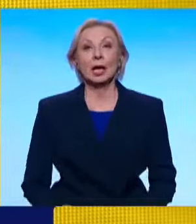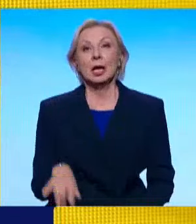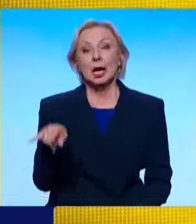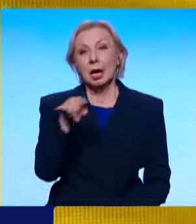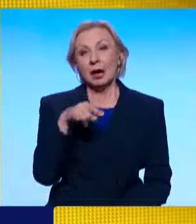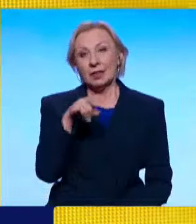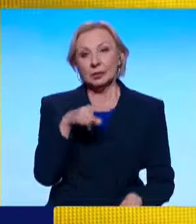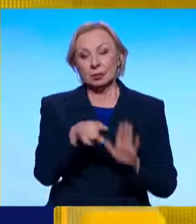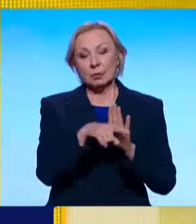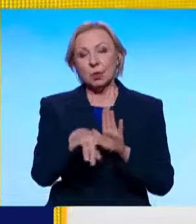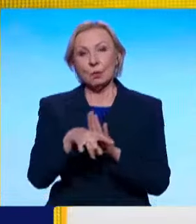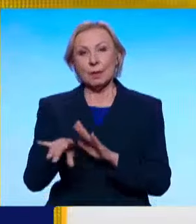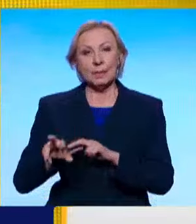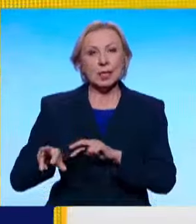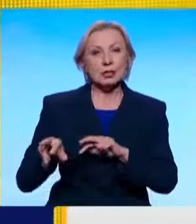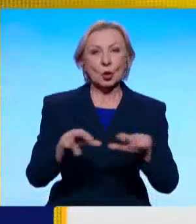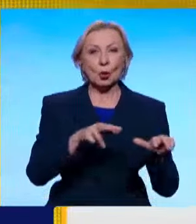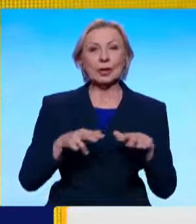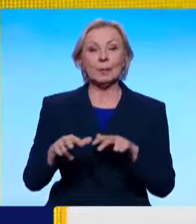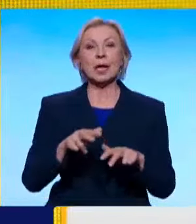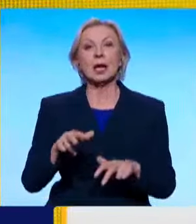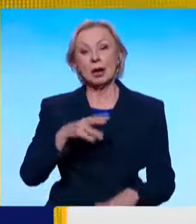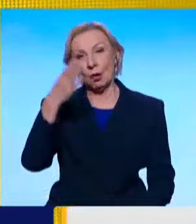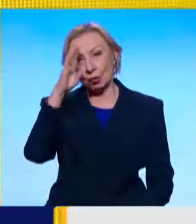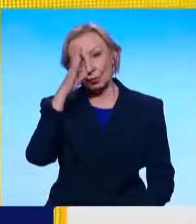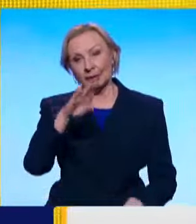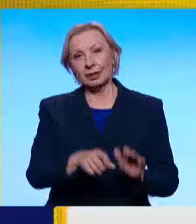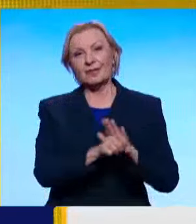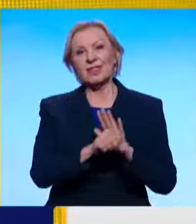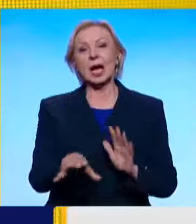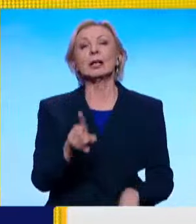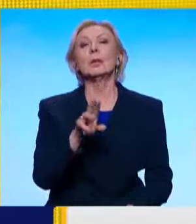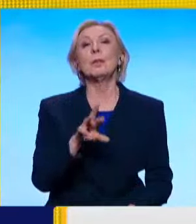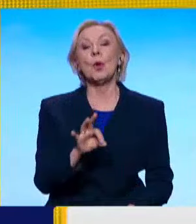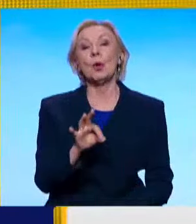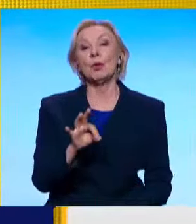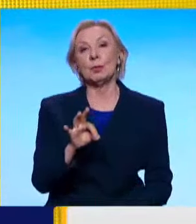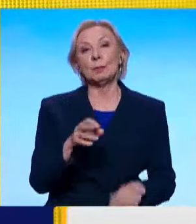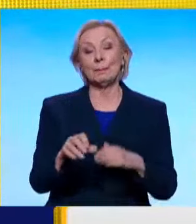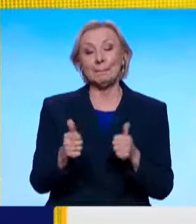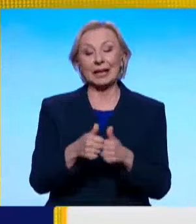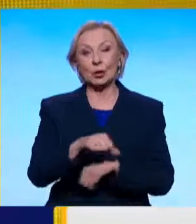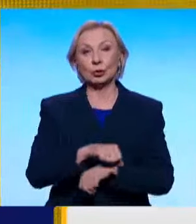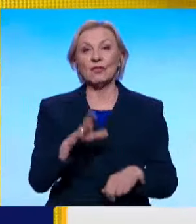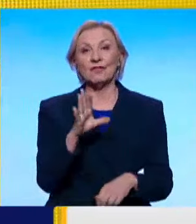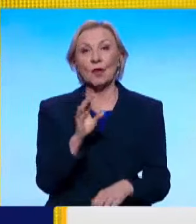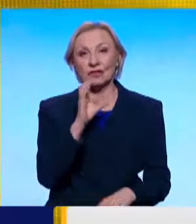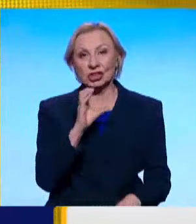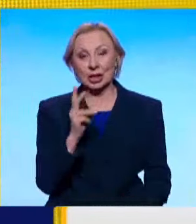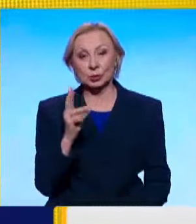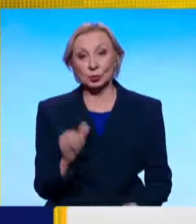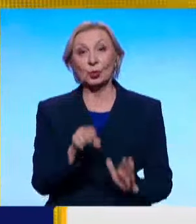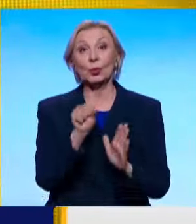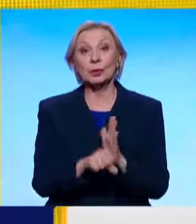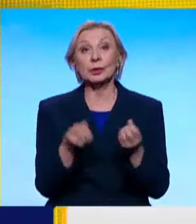Авіаційними бомбами і дронами окупанти вдарили по прикордонному Вовчанську. Двох українців російські авіабомби